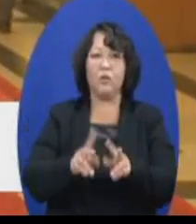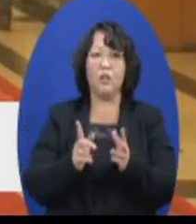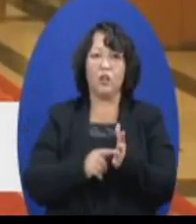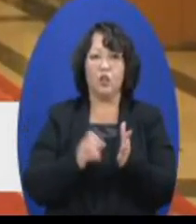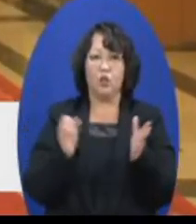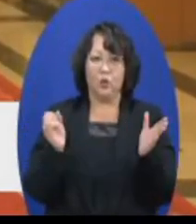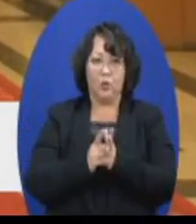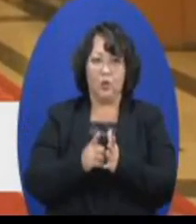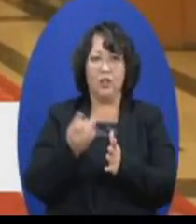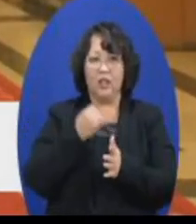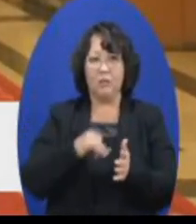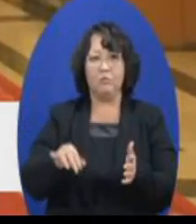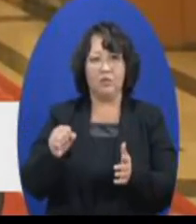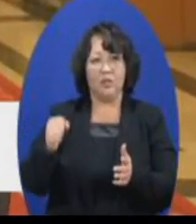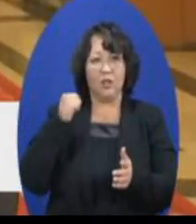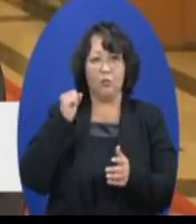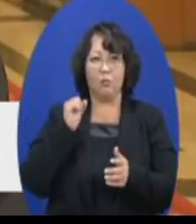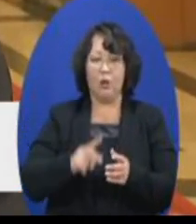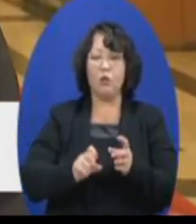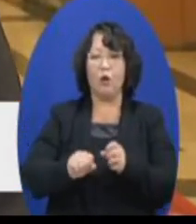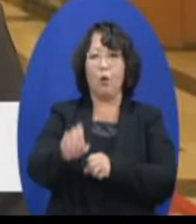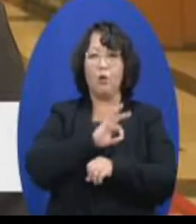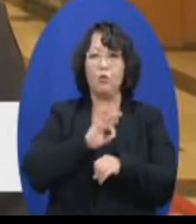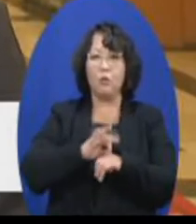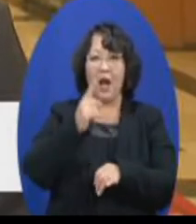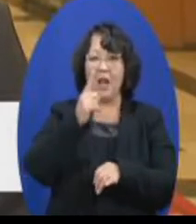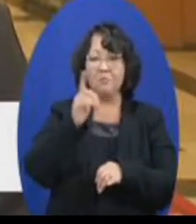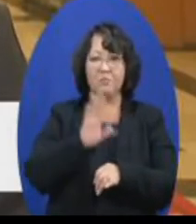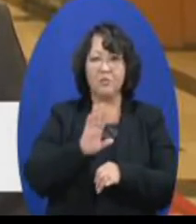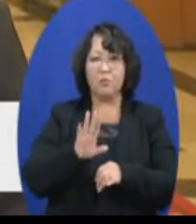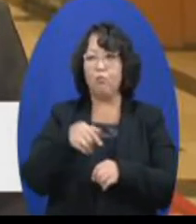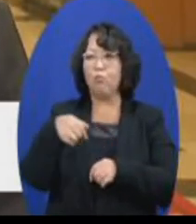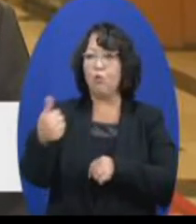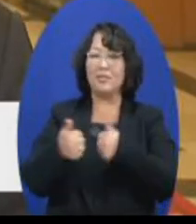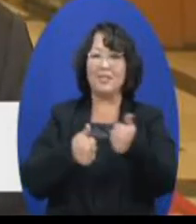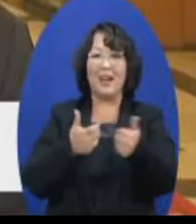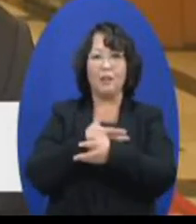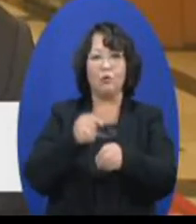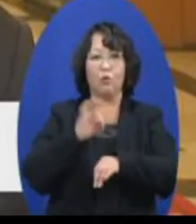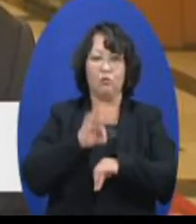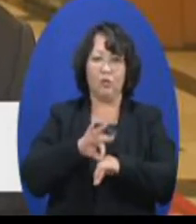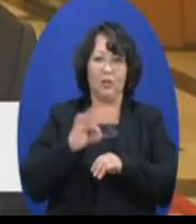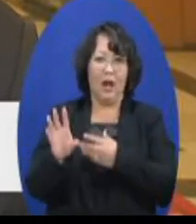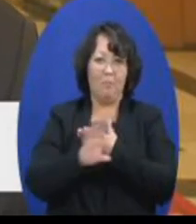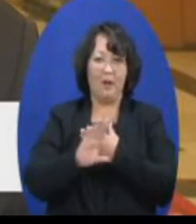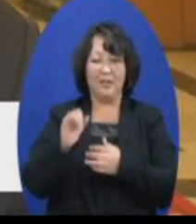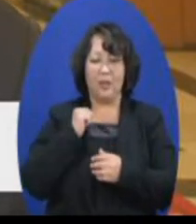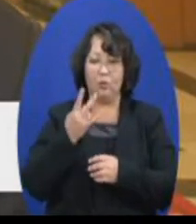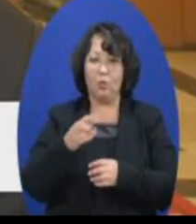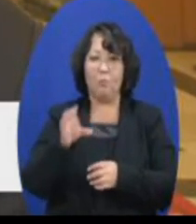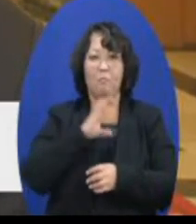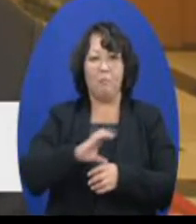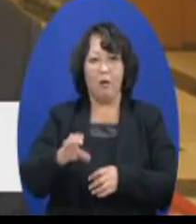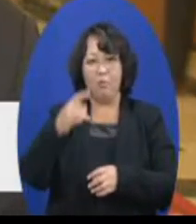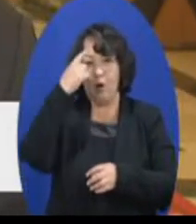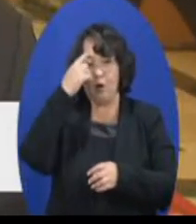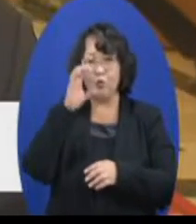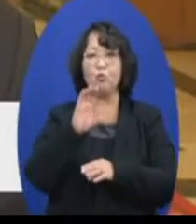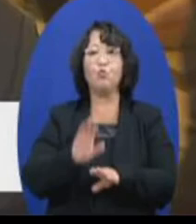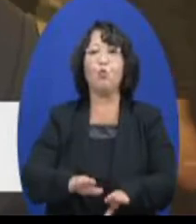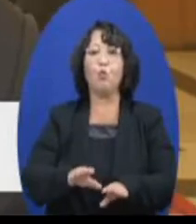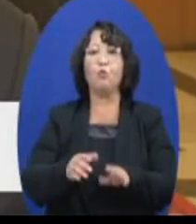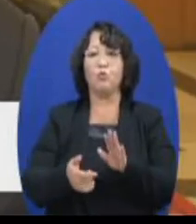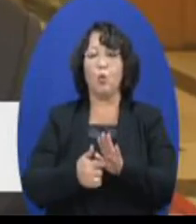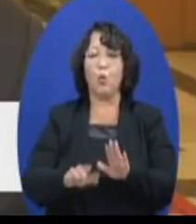нь чухал юм. Ингэснээр зөвхөн цар тахал төдөөгүй бусад халдварт өвчнөөс сэргийлж чадна гэж нэгдсэн үндэсний байгууллагын Монгол дахь